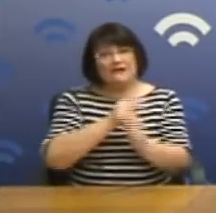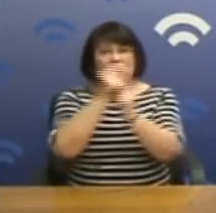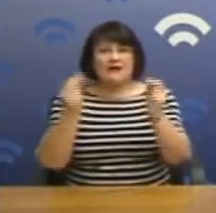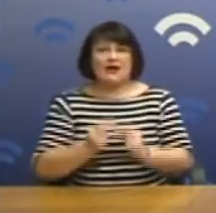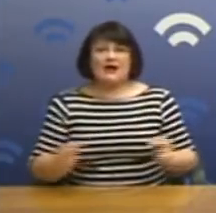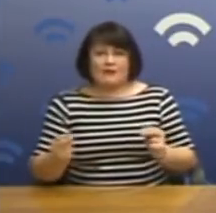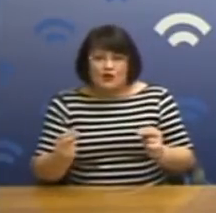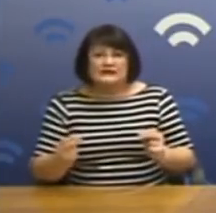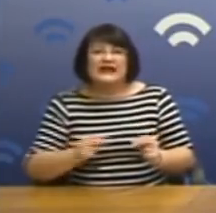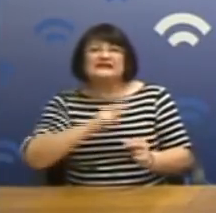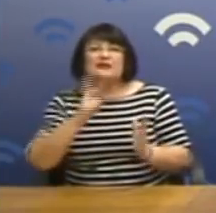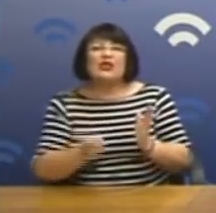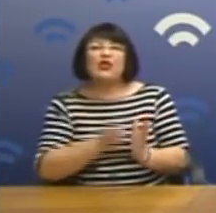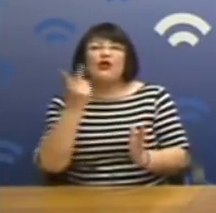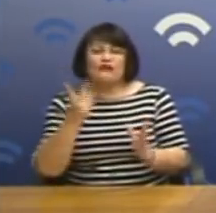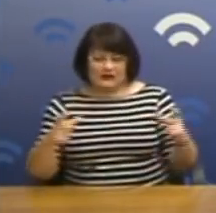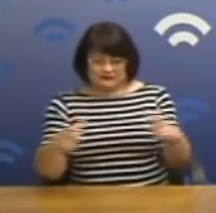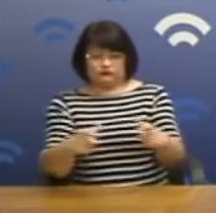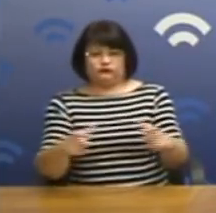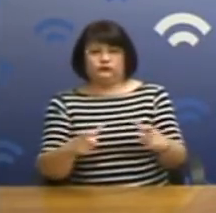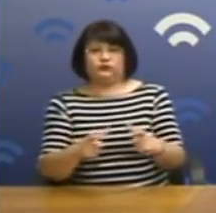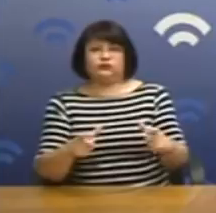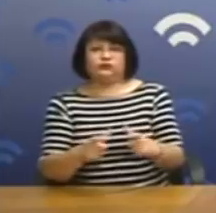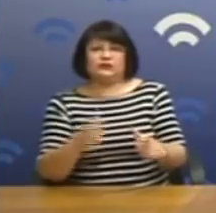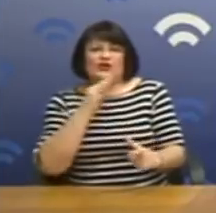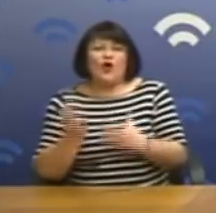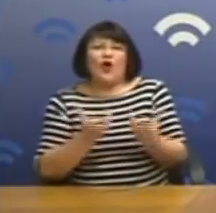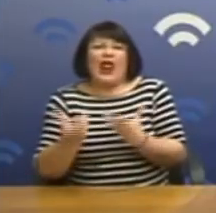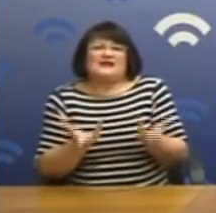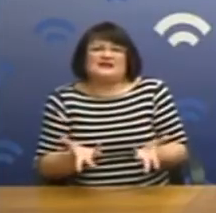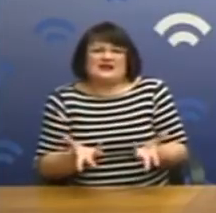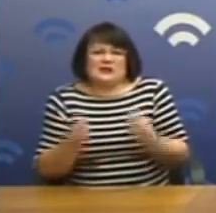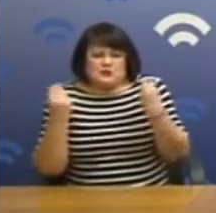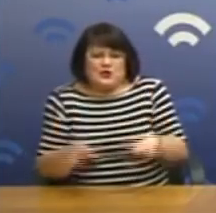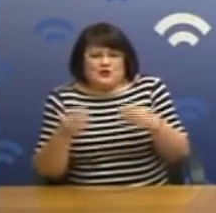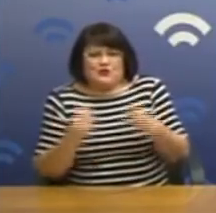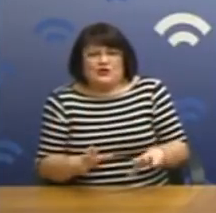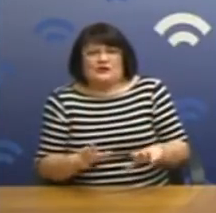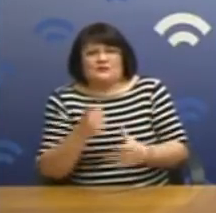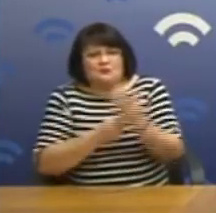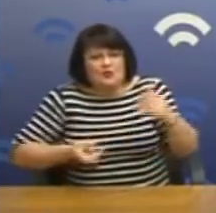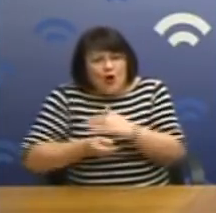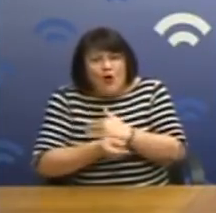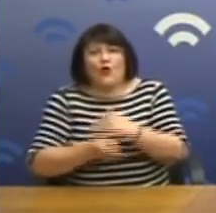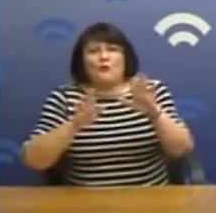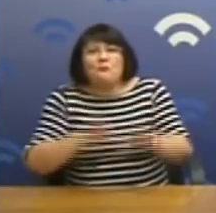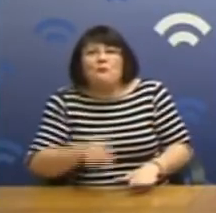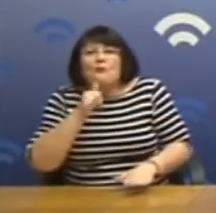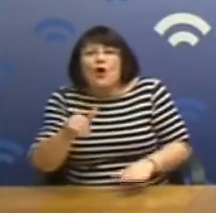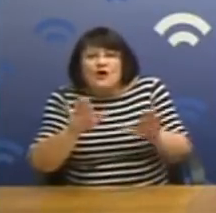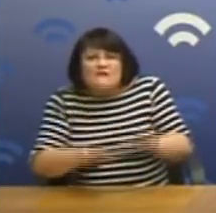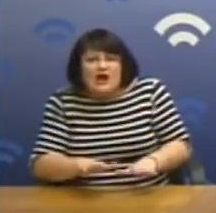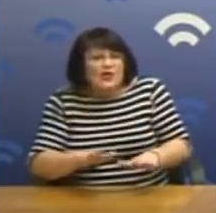διπλό εγκλωβισμό, στο να γίνει κόλαση η ζωή των προσφύγων και των μονίμων κατοίκων. Η Νέα